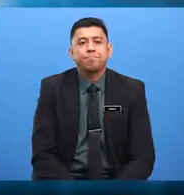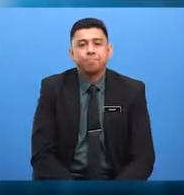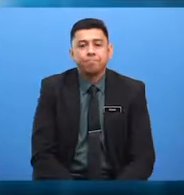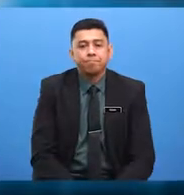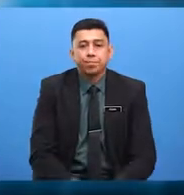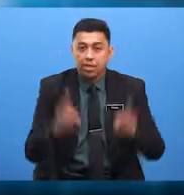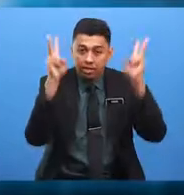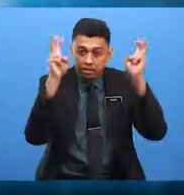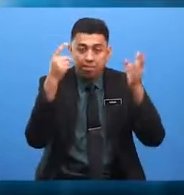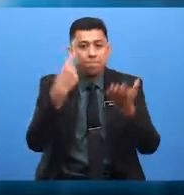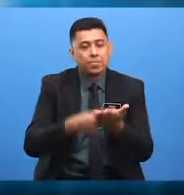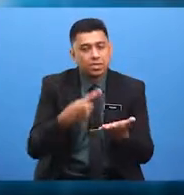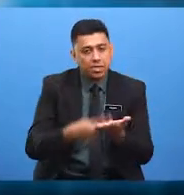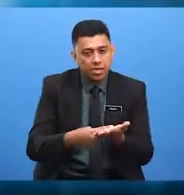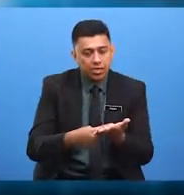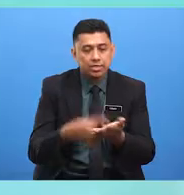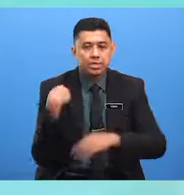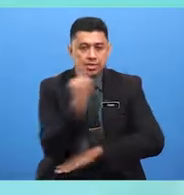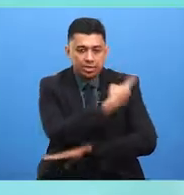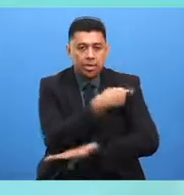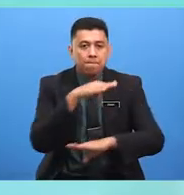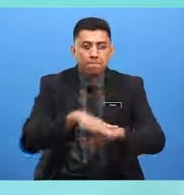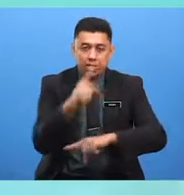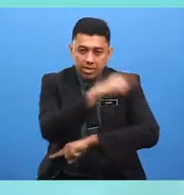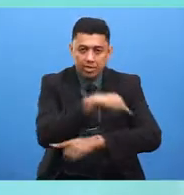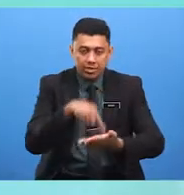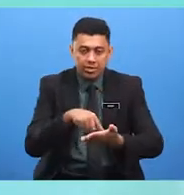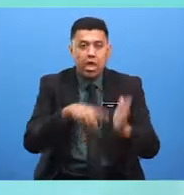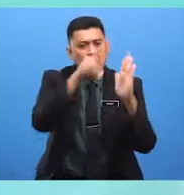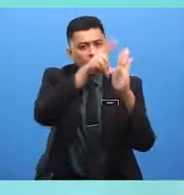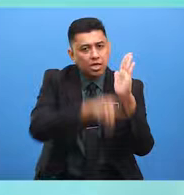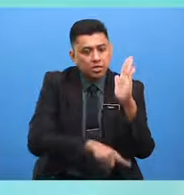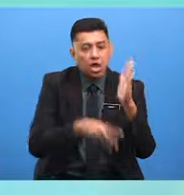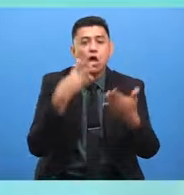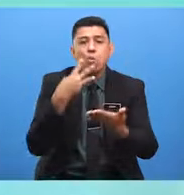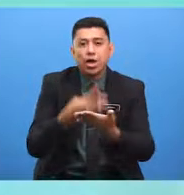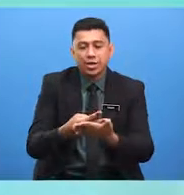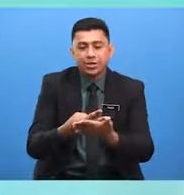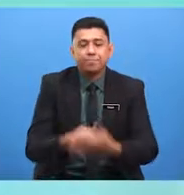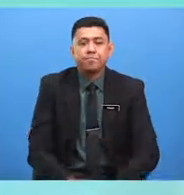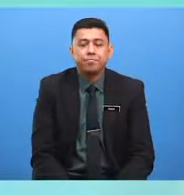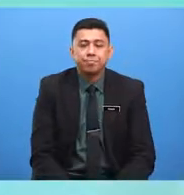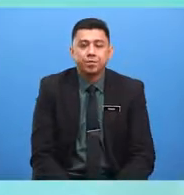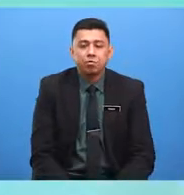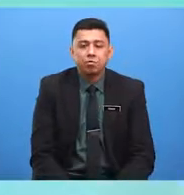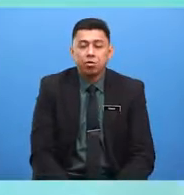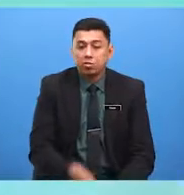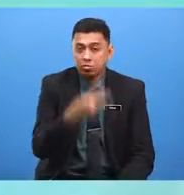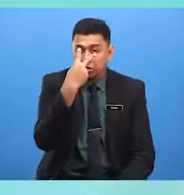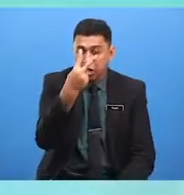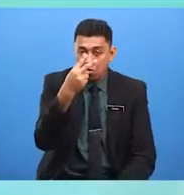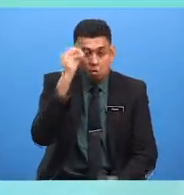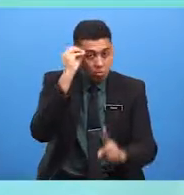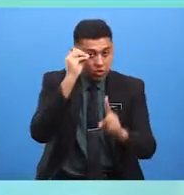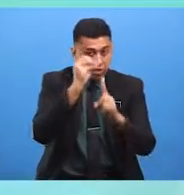tajuk perbincangan kita pada hari ini ia Hai dasar keuangan Mari kita lihat terlebih dahulu